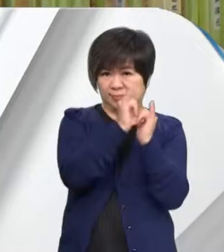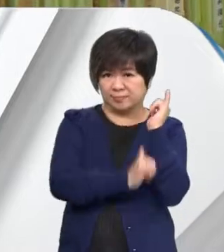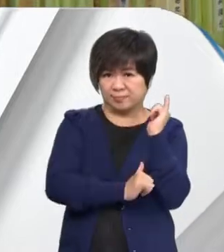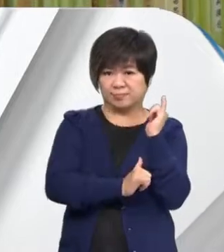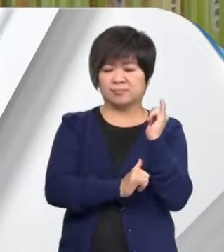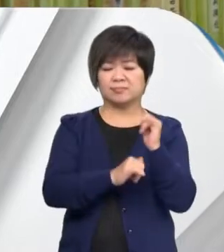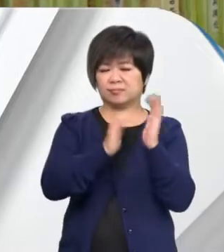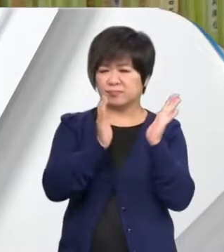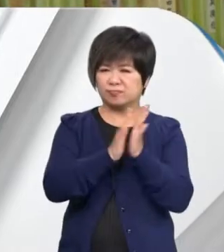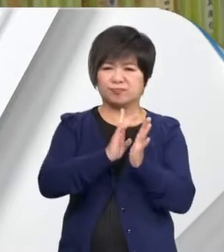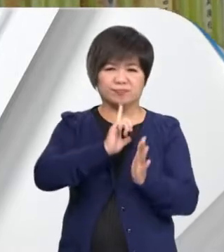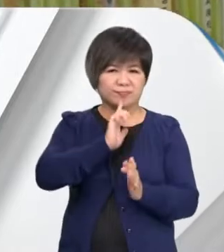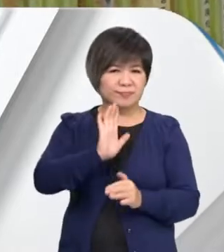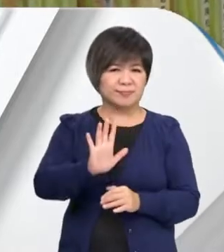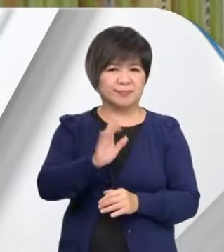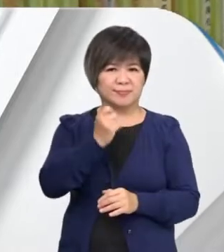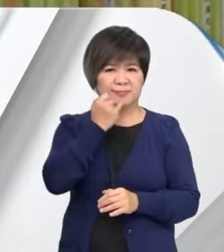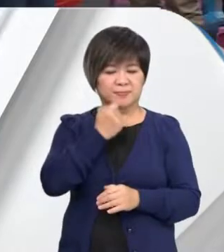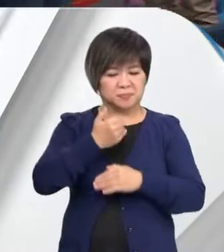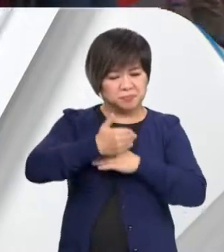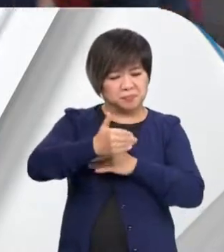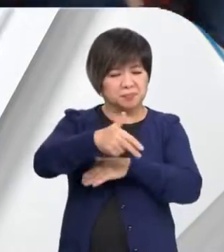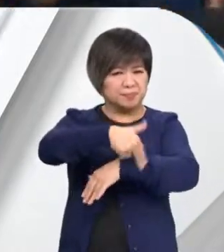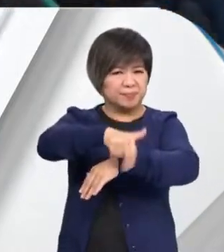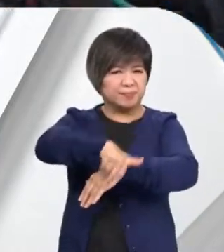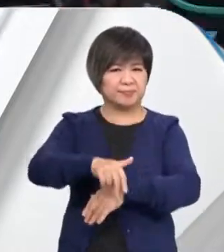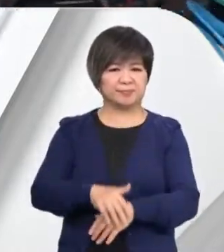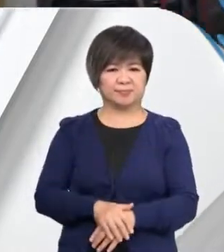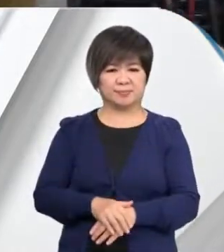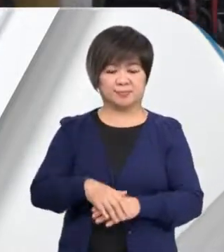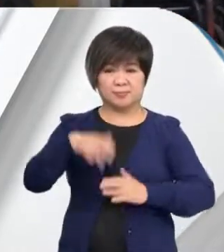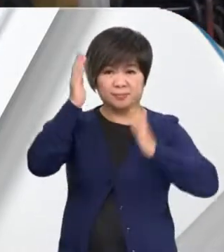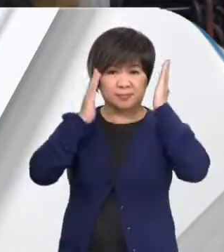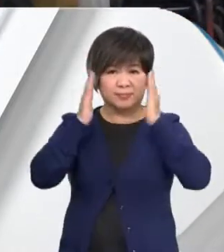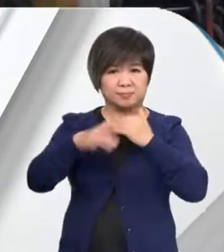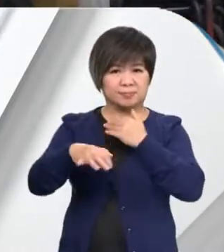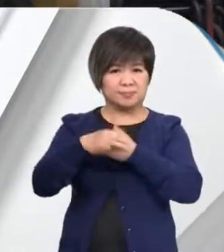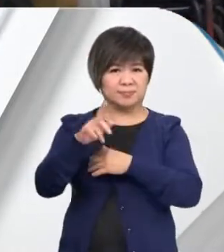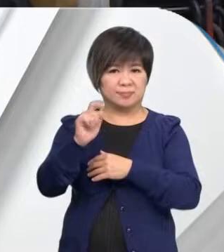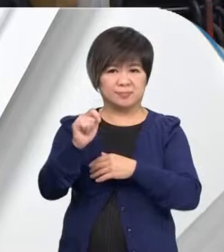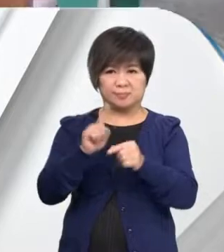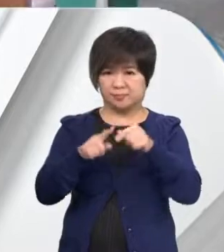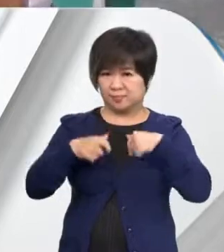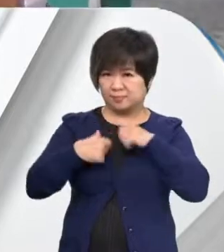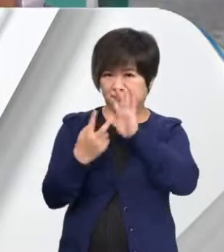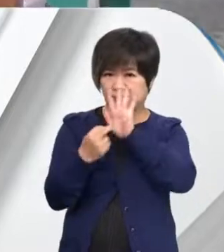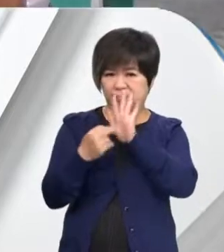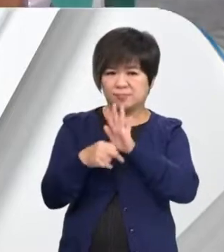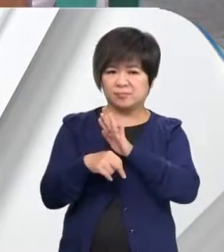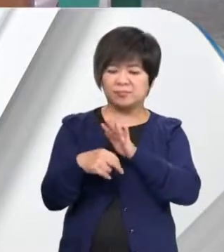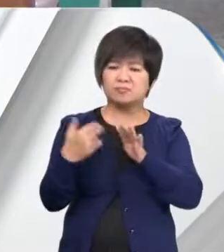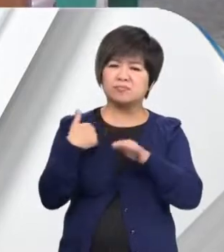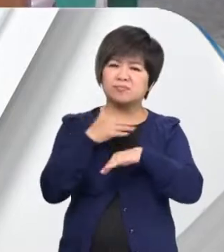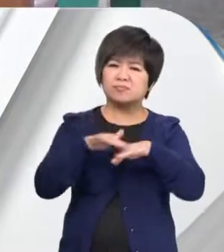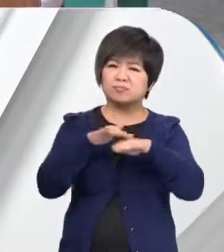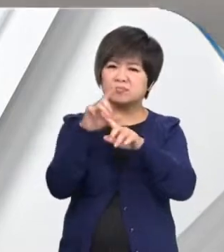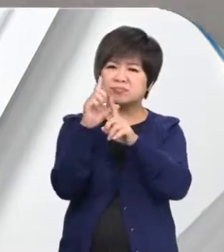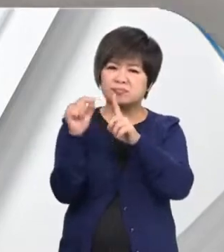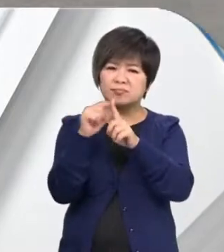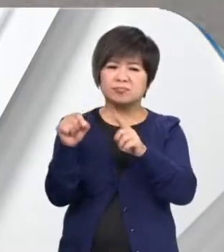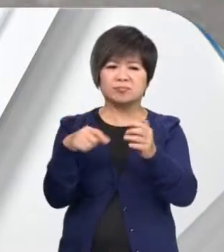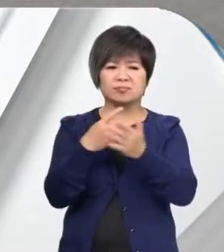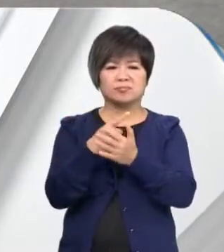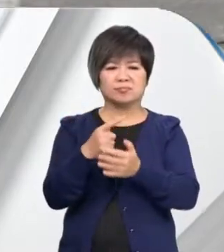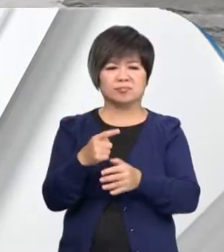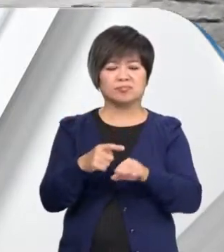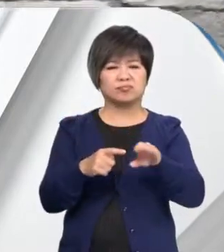络，我们才有办法去做这个行程的安排。 马来西亚亲子中心一讲，一般团体旅行，当车抢黑，坐车睡